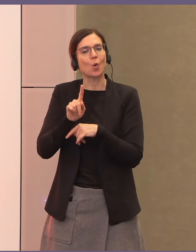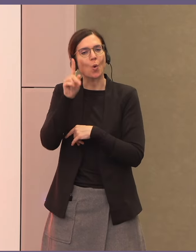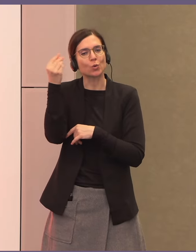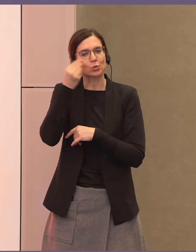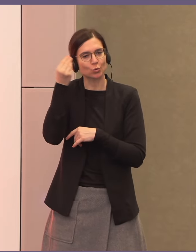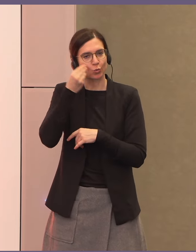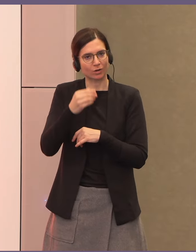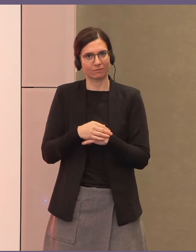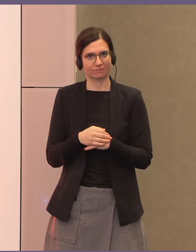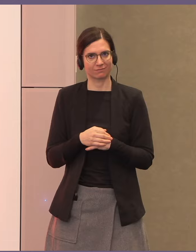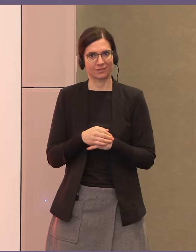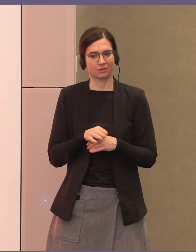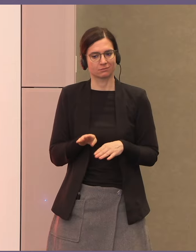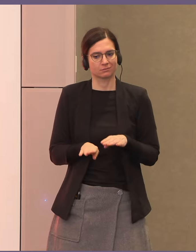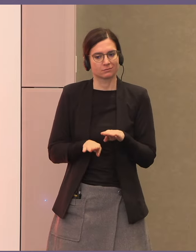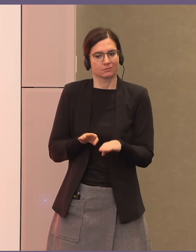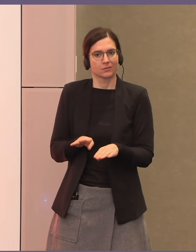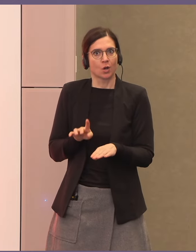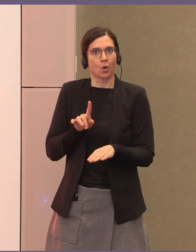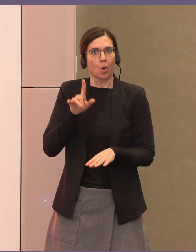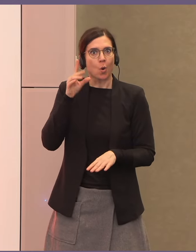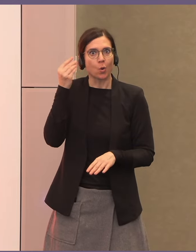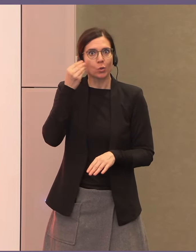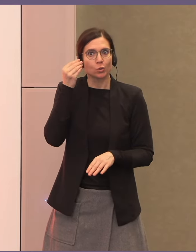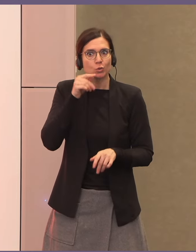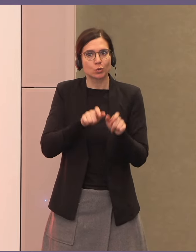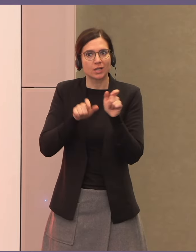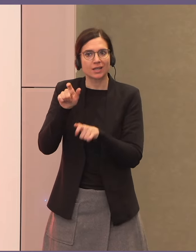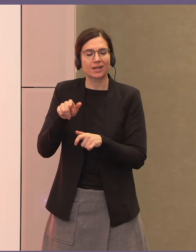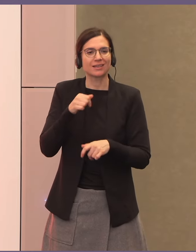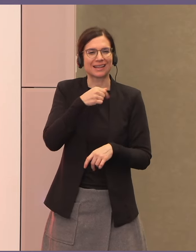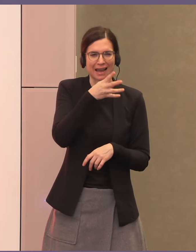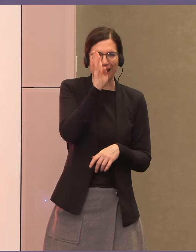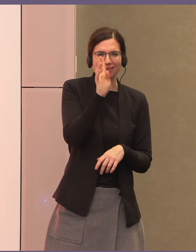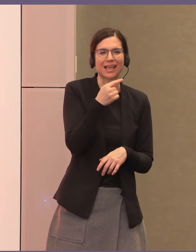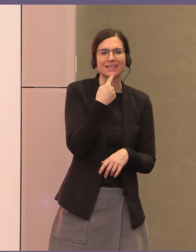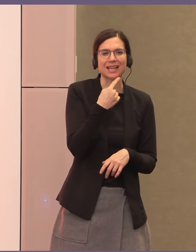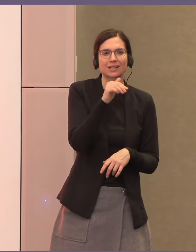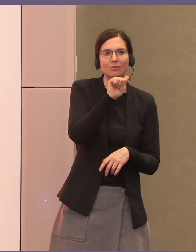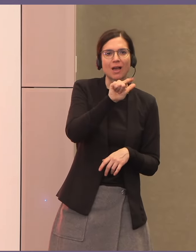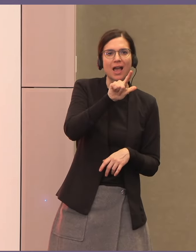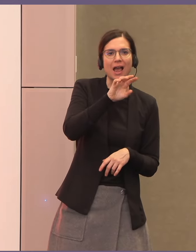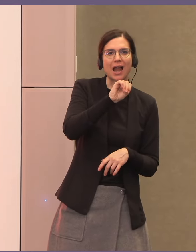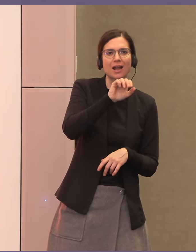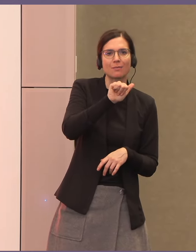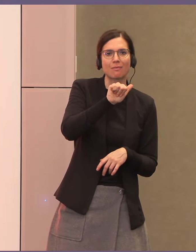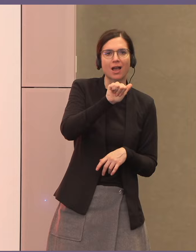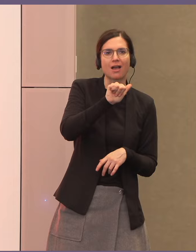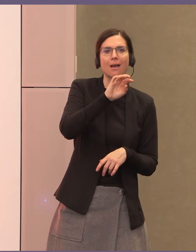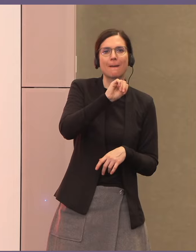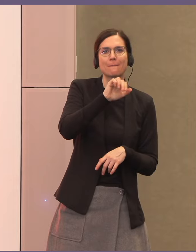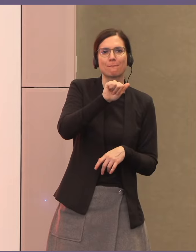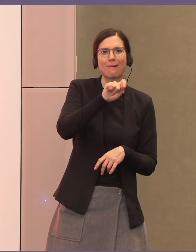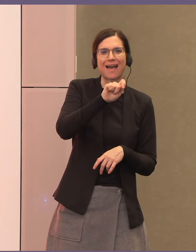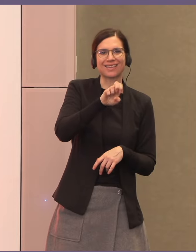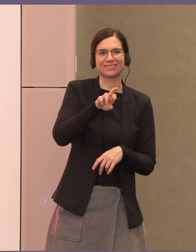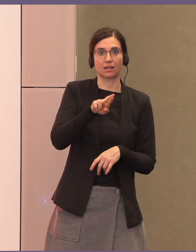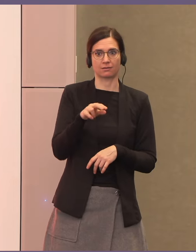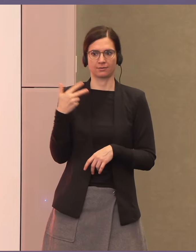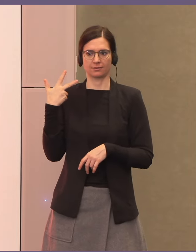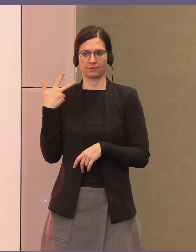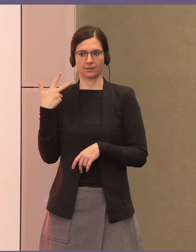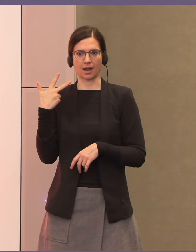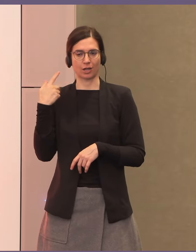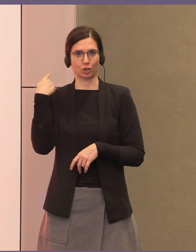also die ersten erlaubten Schritte als Hochschülerinnen an der Alma Mater Rodolfina, der Universität Wien, wie sie es ja auch nennt, machten sogleich drei Studentinnen.